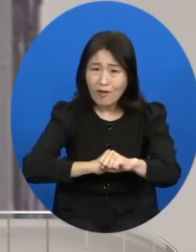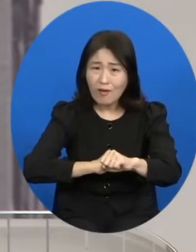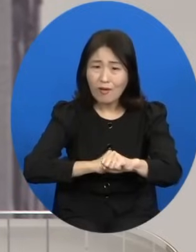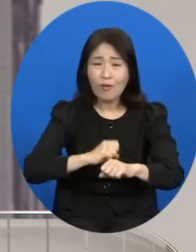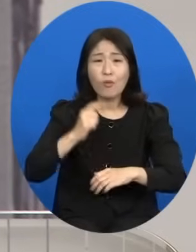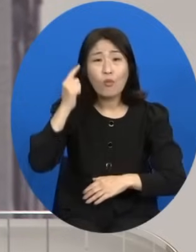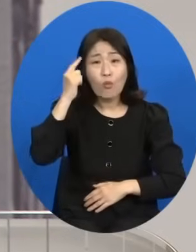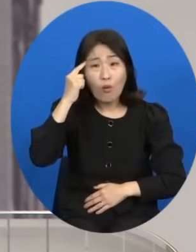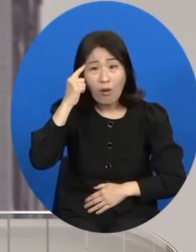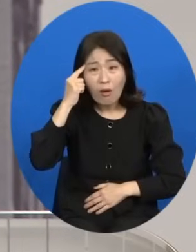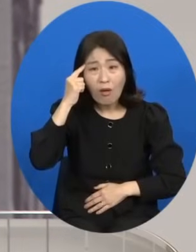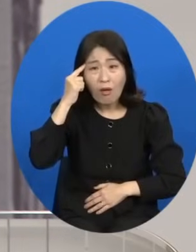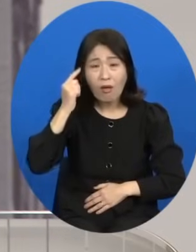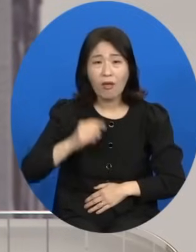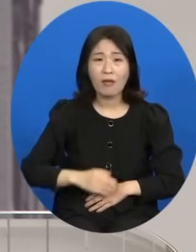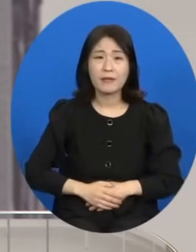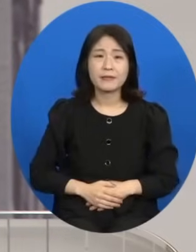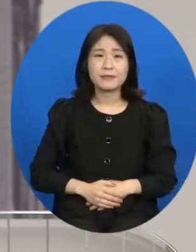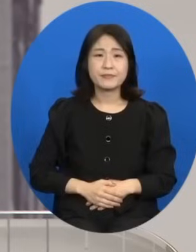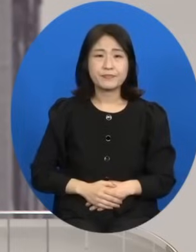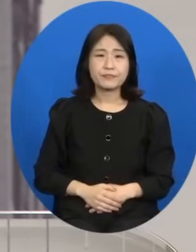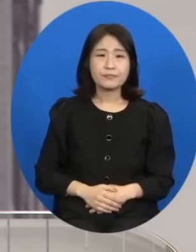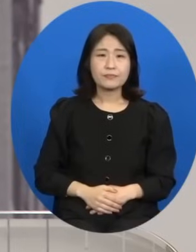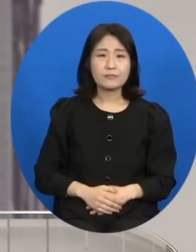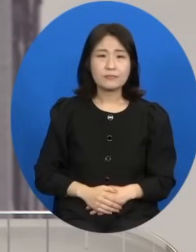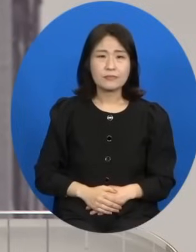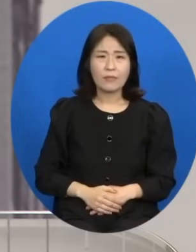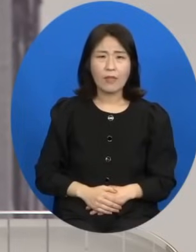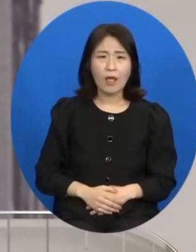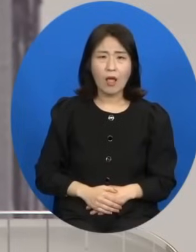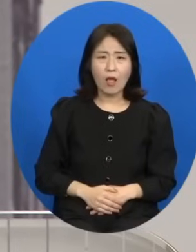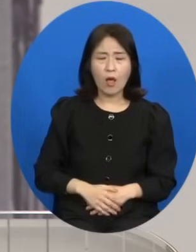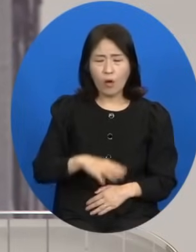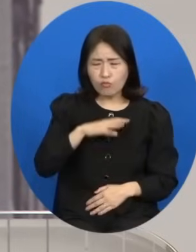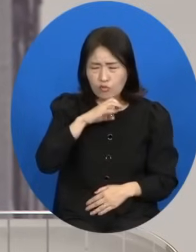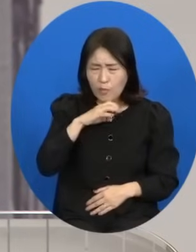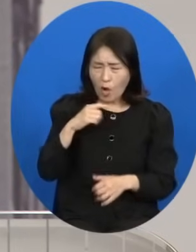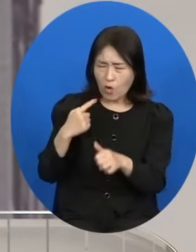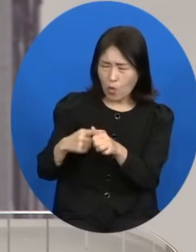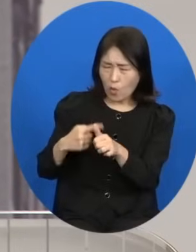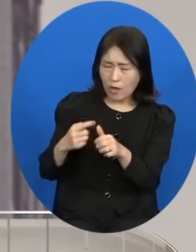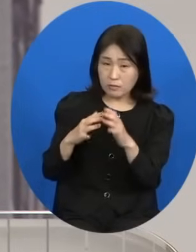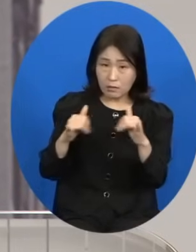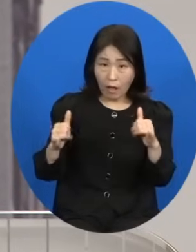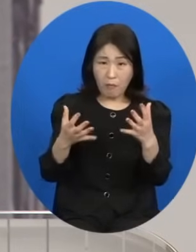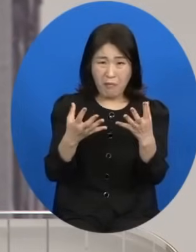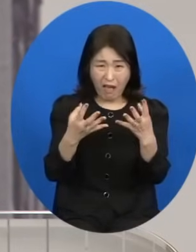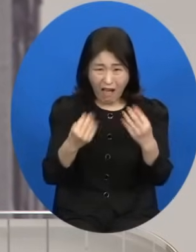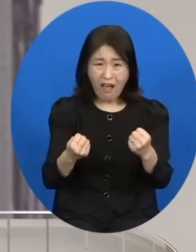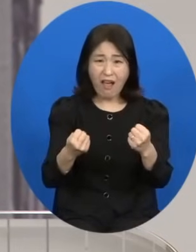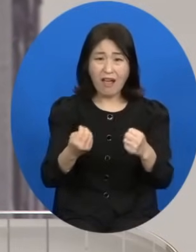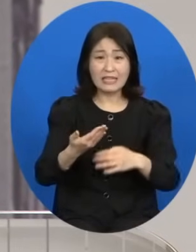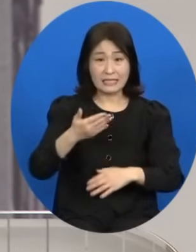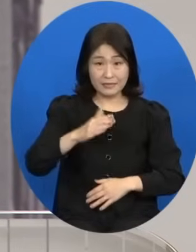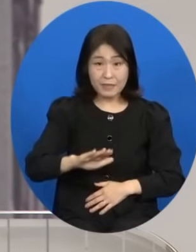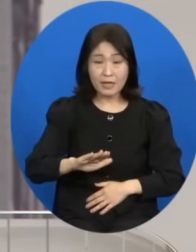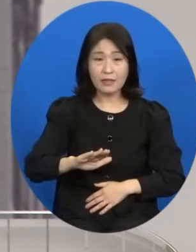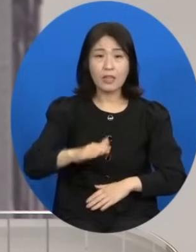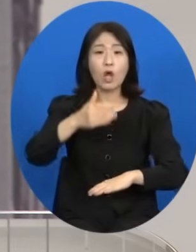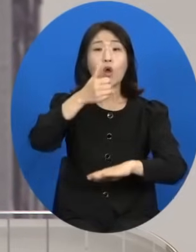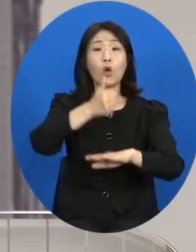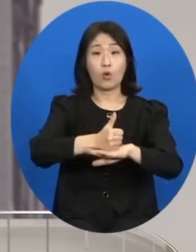되냐 선수를 보호해야지 뭐 팀에선 뭐 하는 거야 뭐 이런 얘기들도 있었는데 그러나